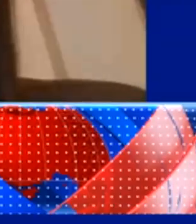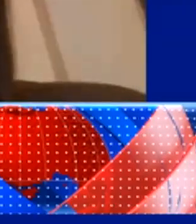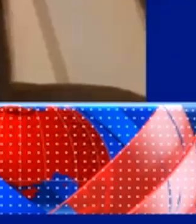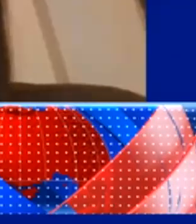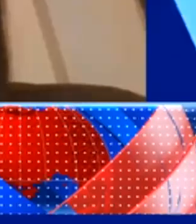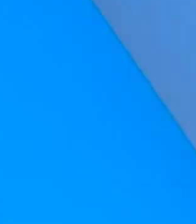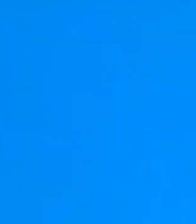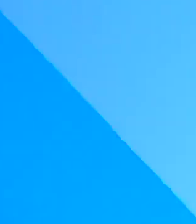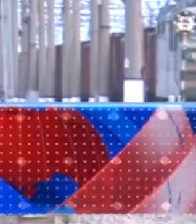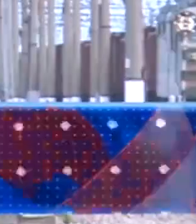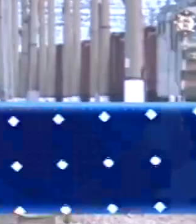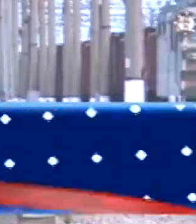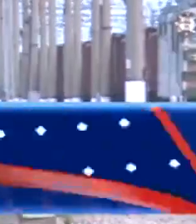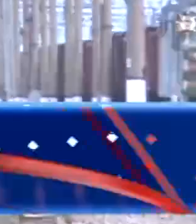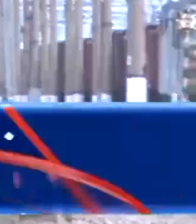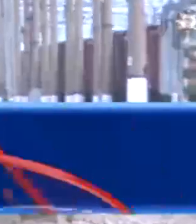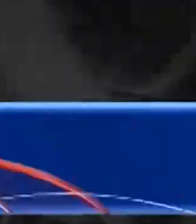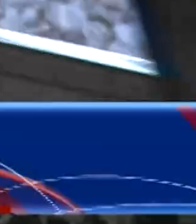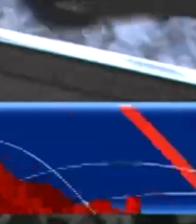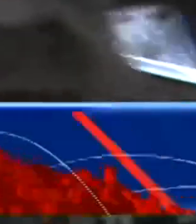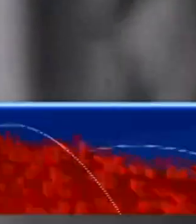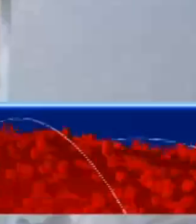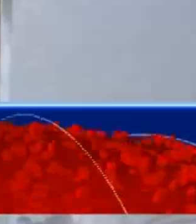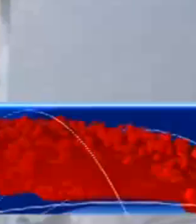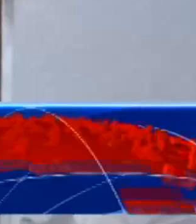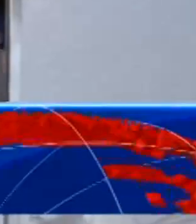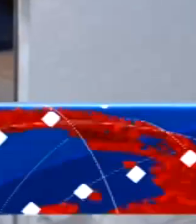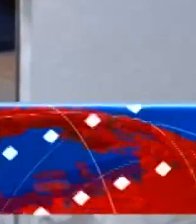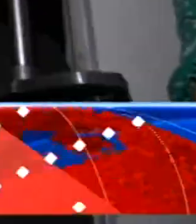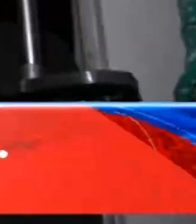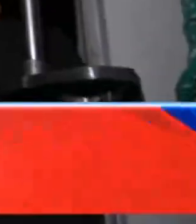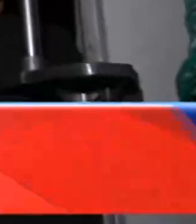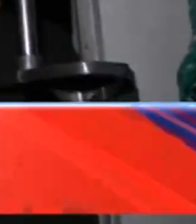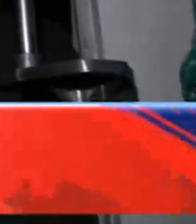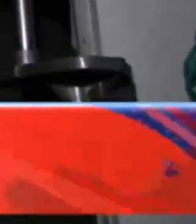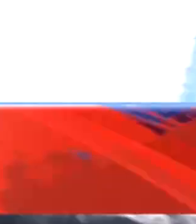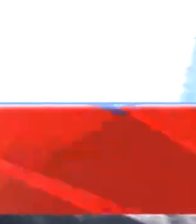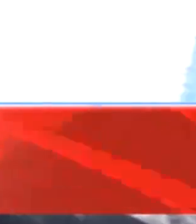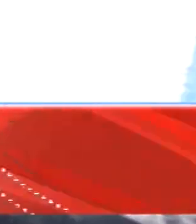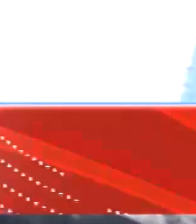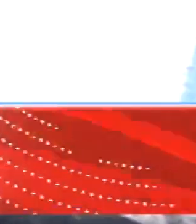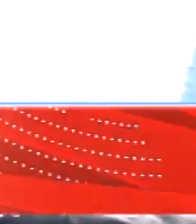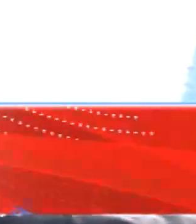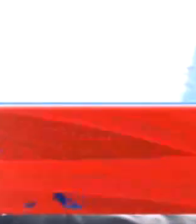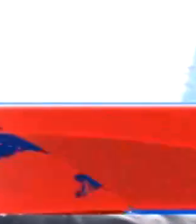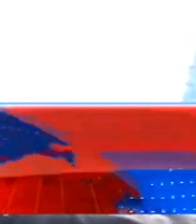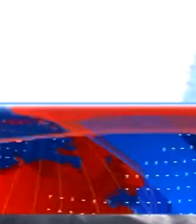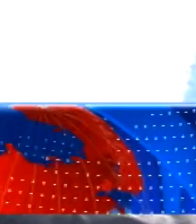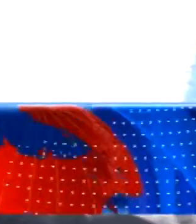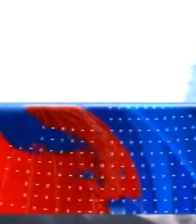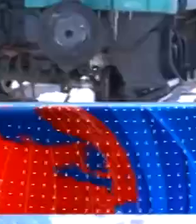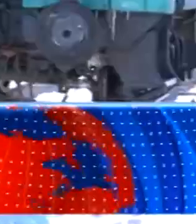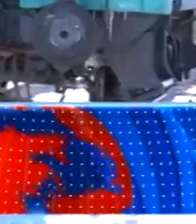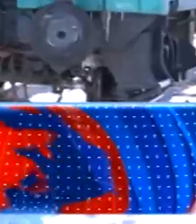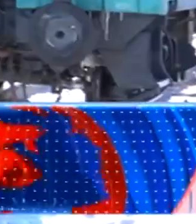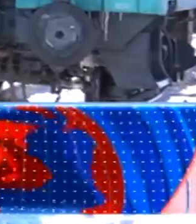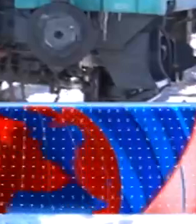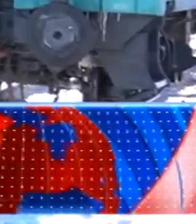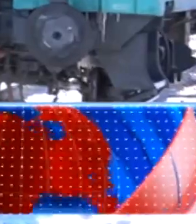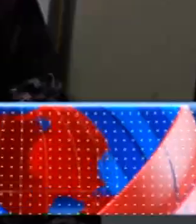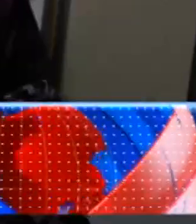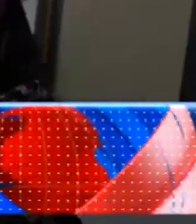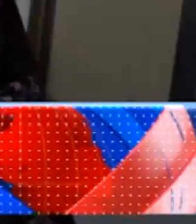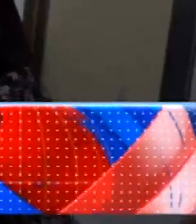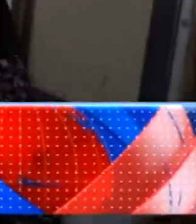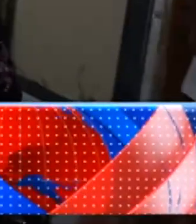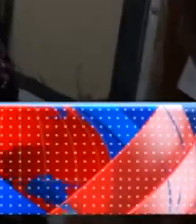ене бастап жатыр. Ескі құсқы вагондар жол азабын тартқан жұрт. Сәметтен қалған вагонымыз бар, құдайым бұсы қайда қалған